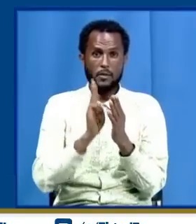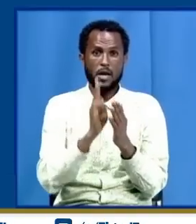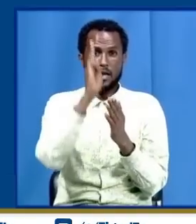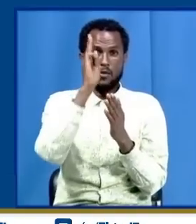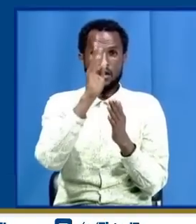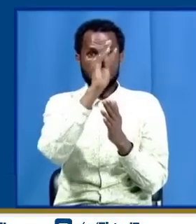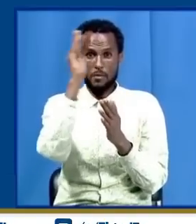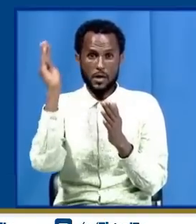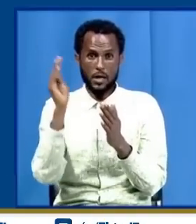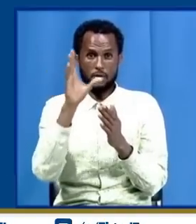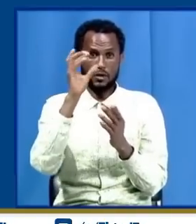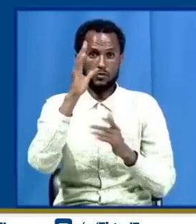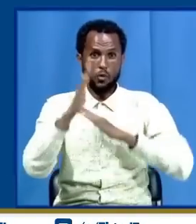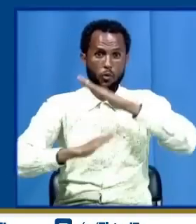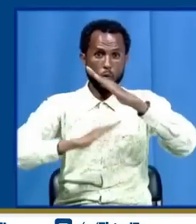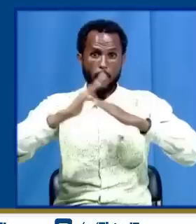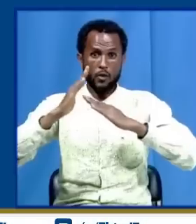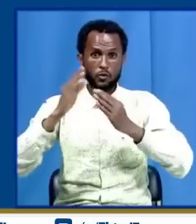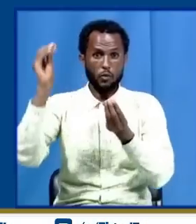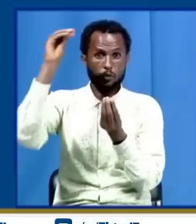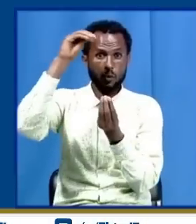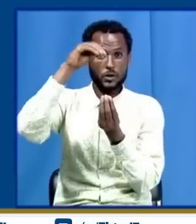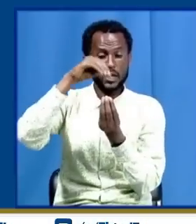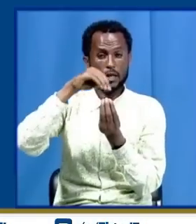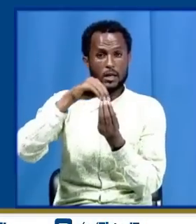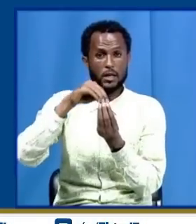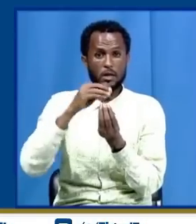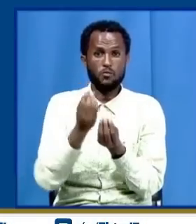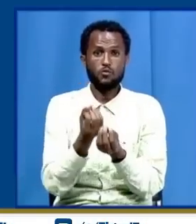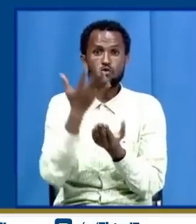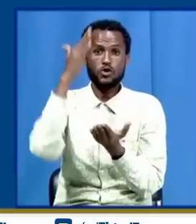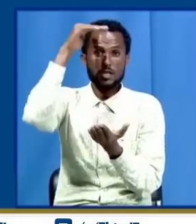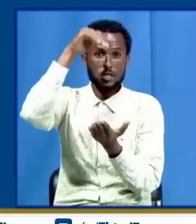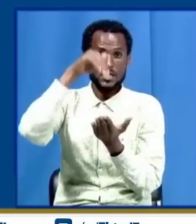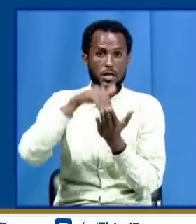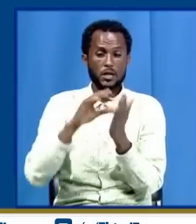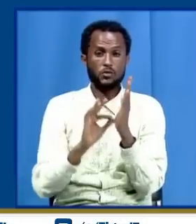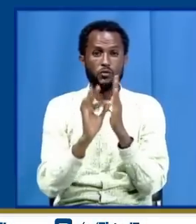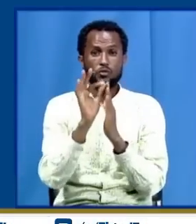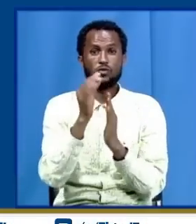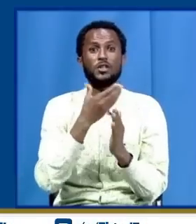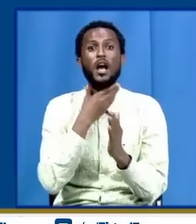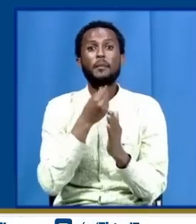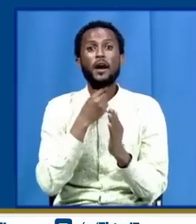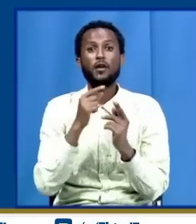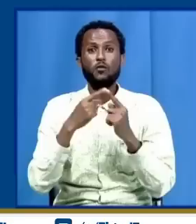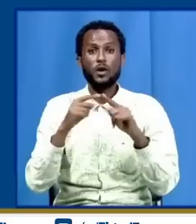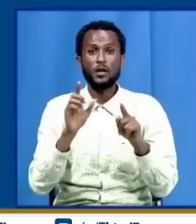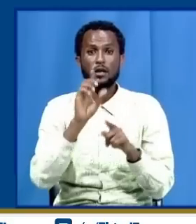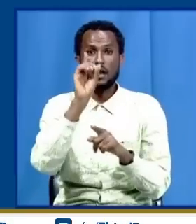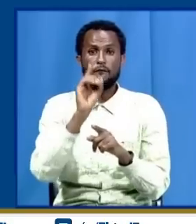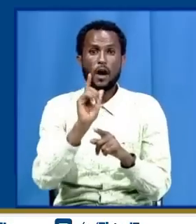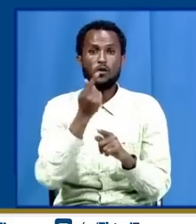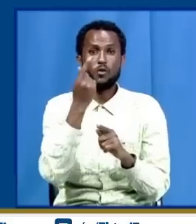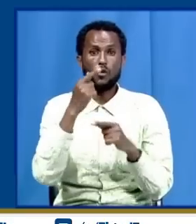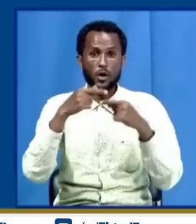ናይ ኮማንዶ ክፍለ ሰራዊታት ብተወሳኺ ብኣሽሓት ዝቝጸር ናይ ኣምሓራ ፍሉይ ሓይልን ፋኖን